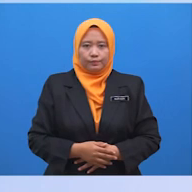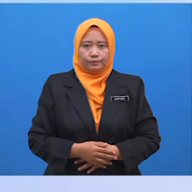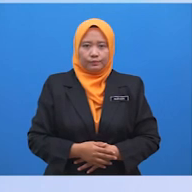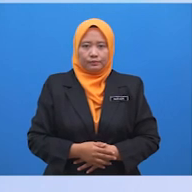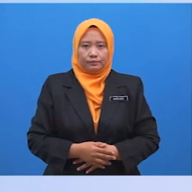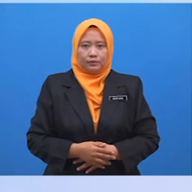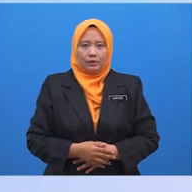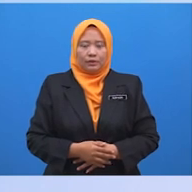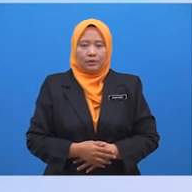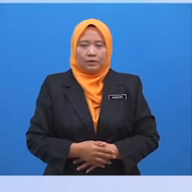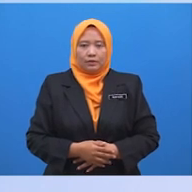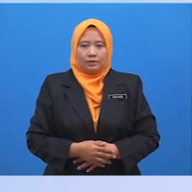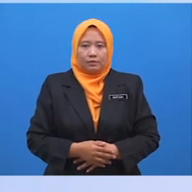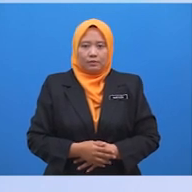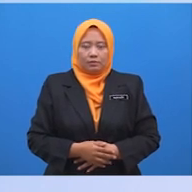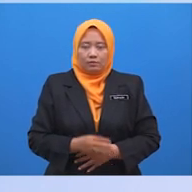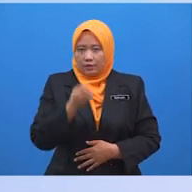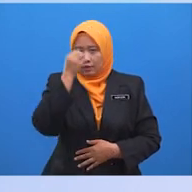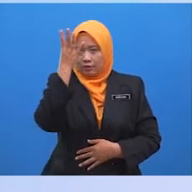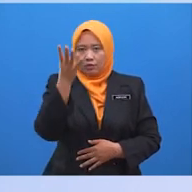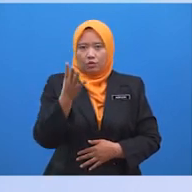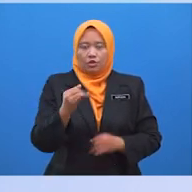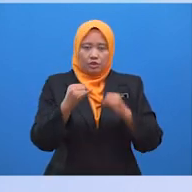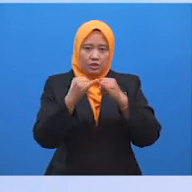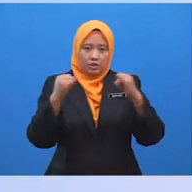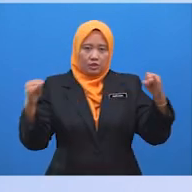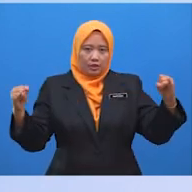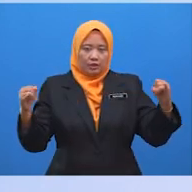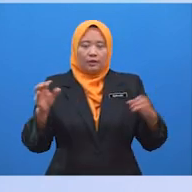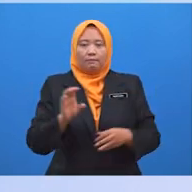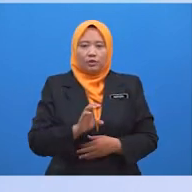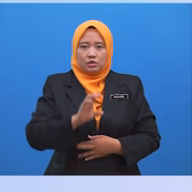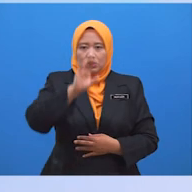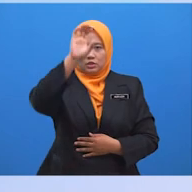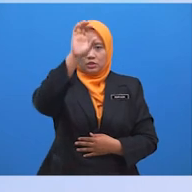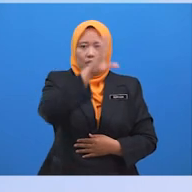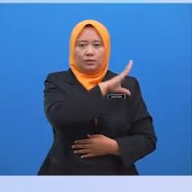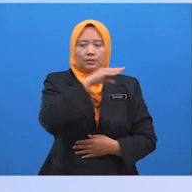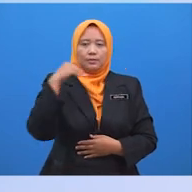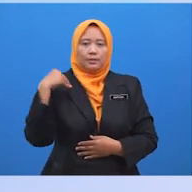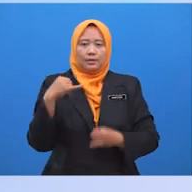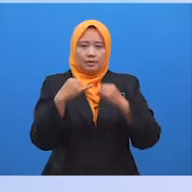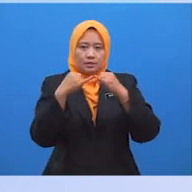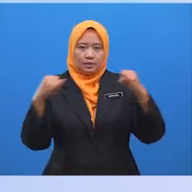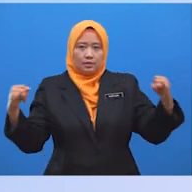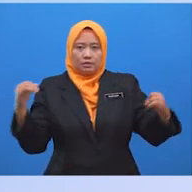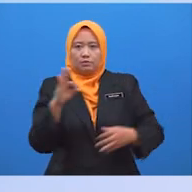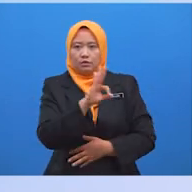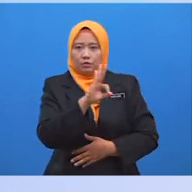jarak mencancang dan jarak mengufuk di antara titik P dan titik